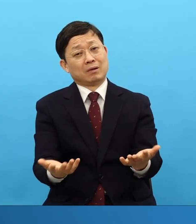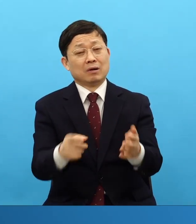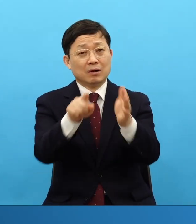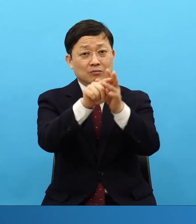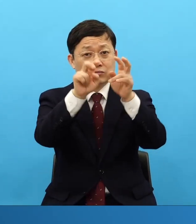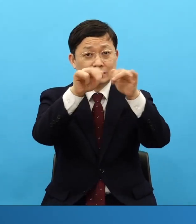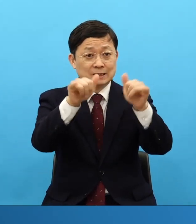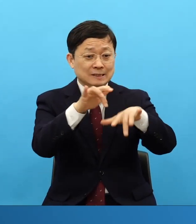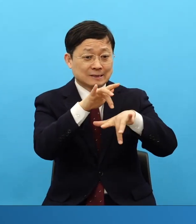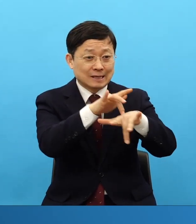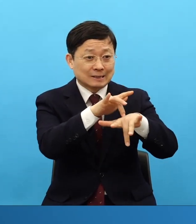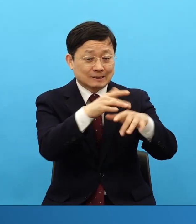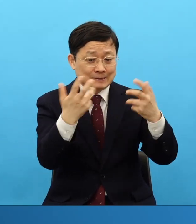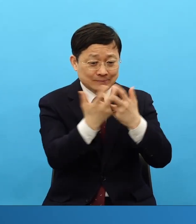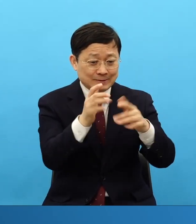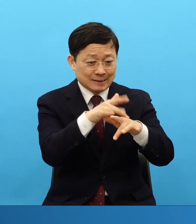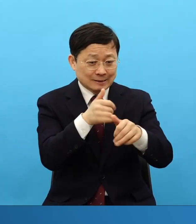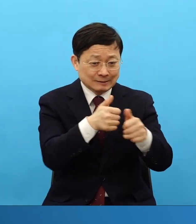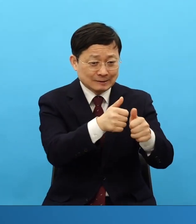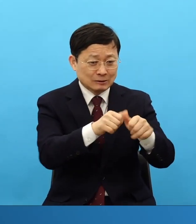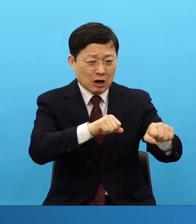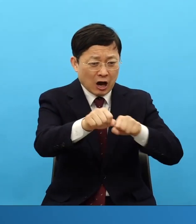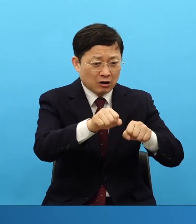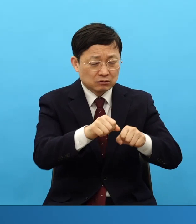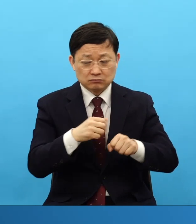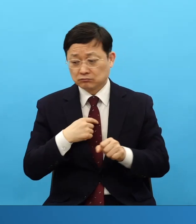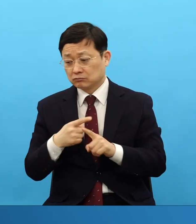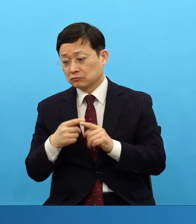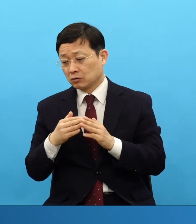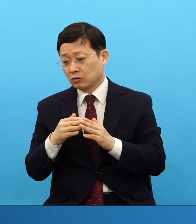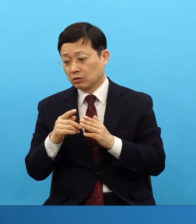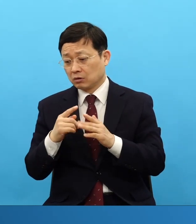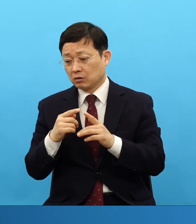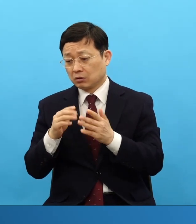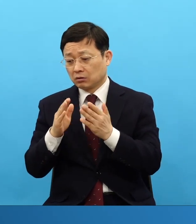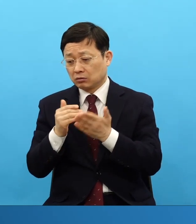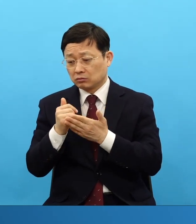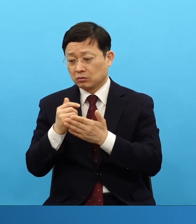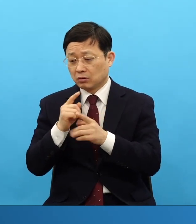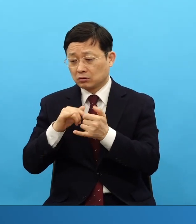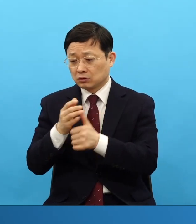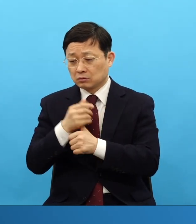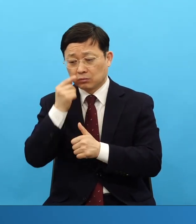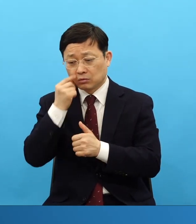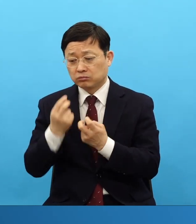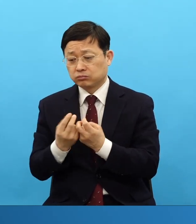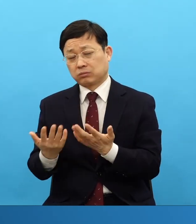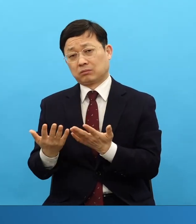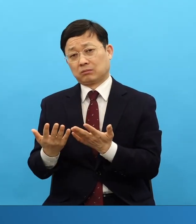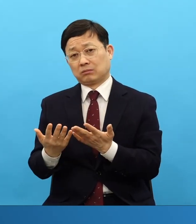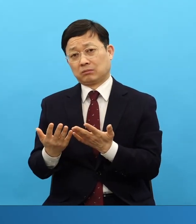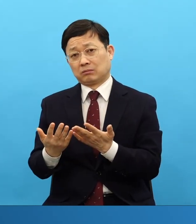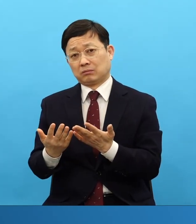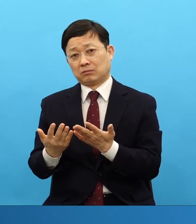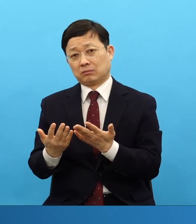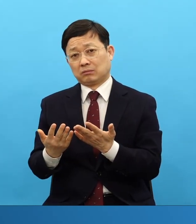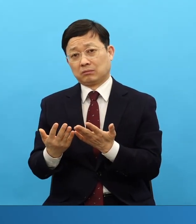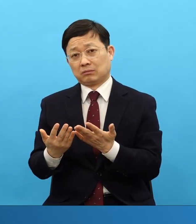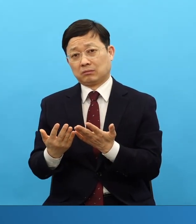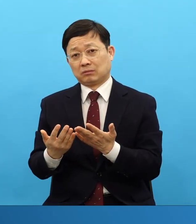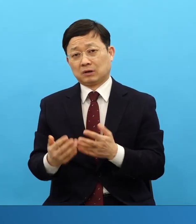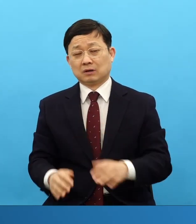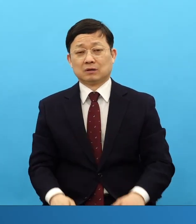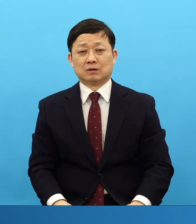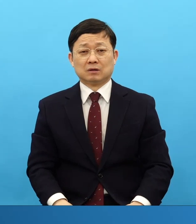완전히 지금 사단 충만하잖아요. Because unbelievers full of 어떻게 Satan. 이깁니까? How can you 네피림 defeat them? 충만한데. They're full of the Nephilim. 일단 지고 보는